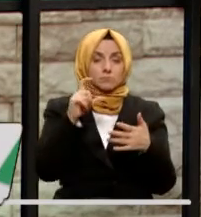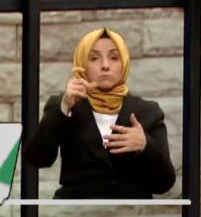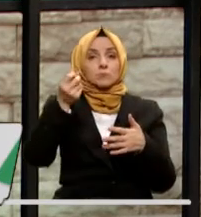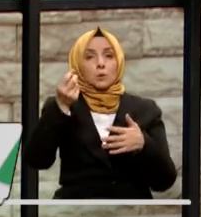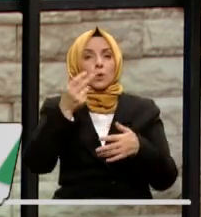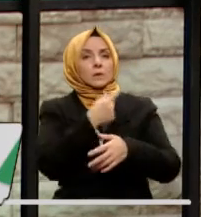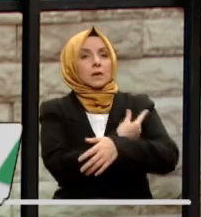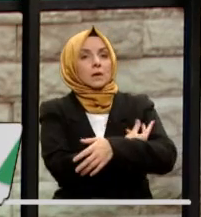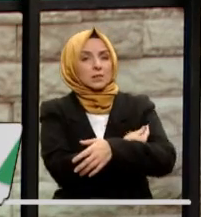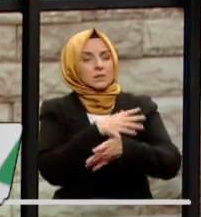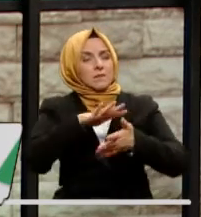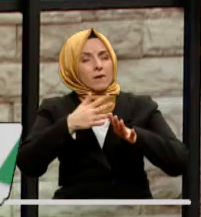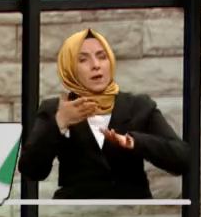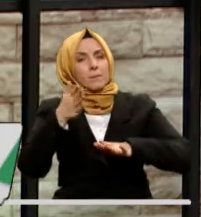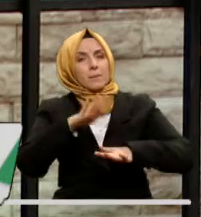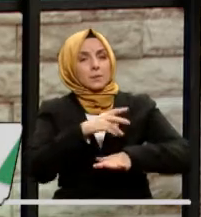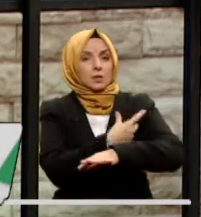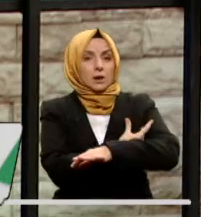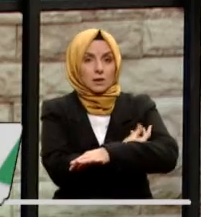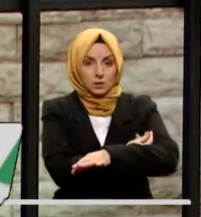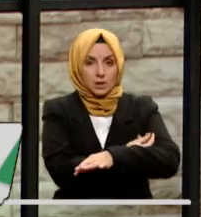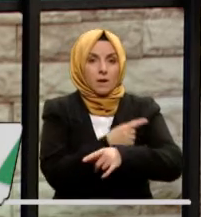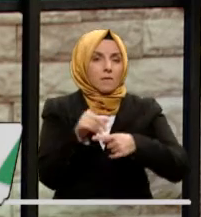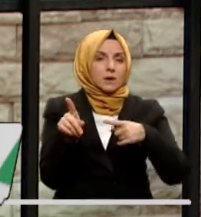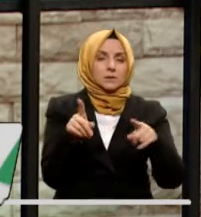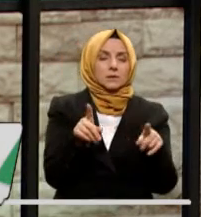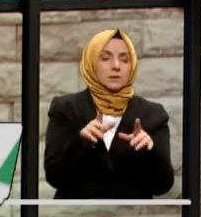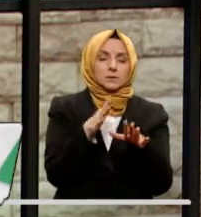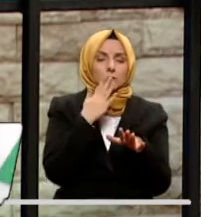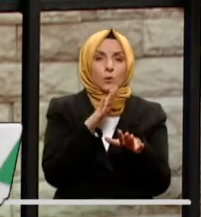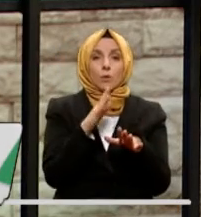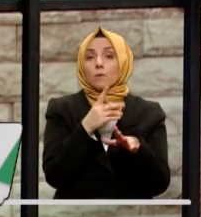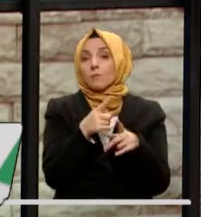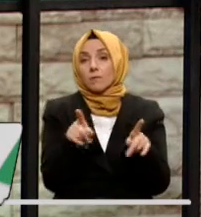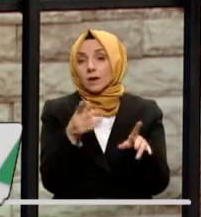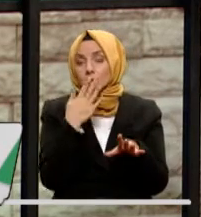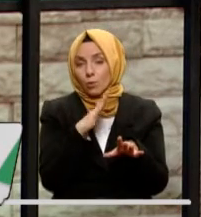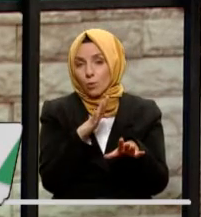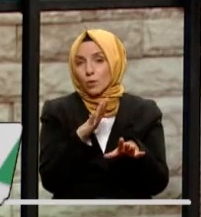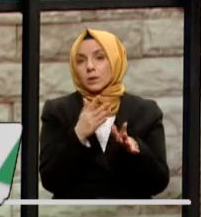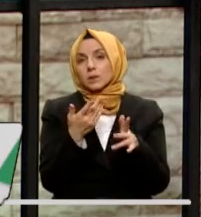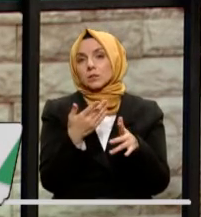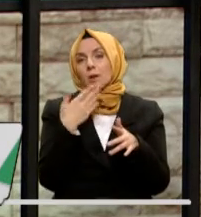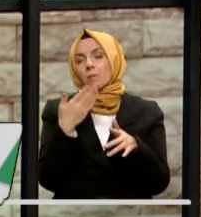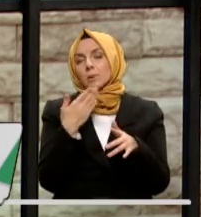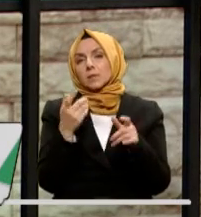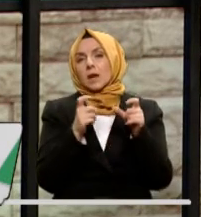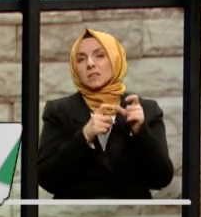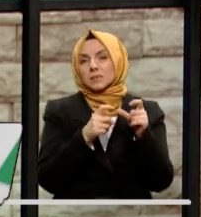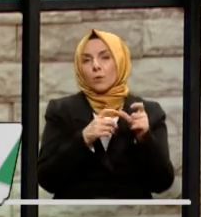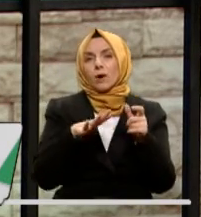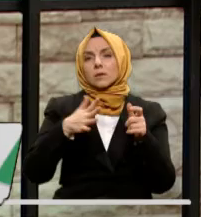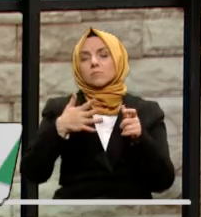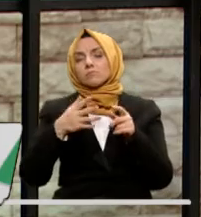bir farklı bir durum yok inaktif aşılar dediğimiz İşte Emre'nin aşığı olsun türkova karşısı gibi